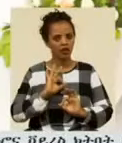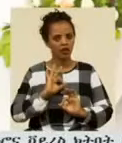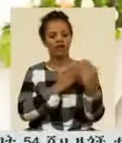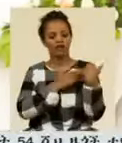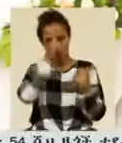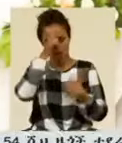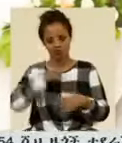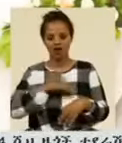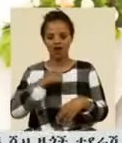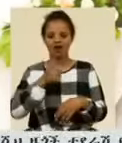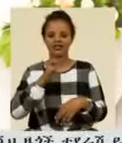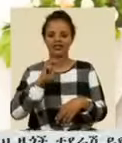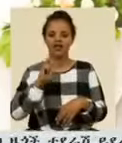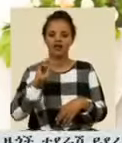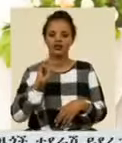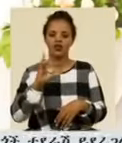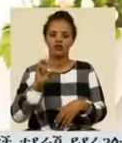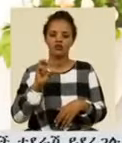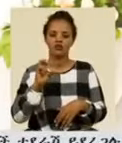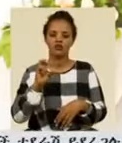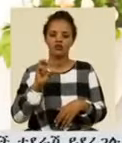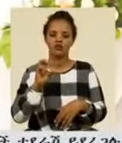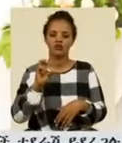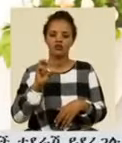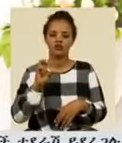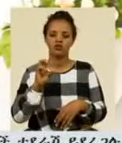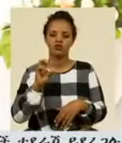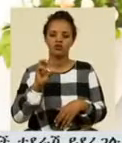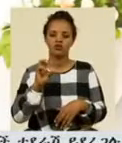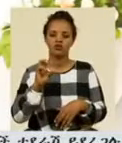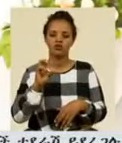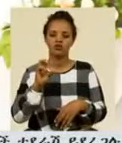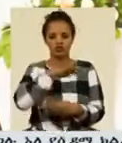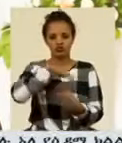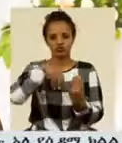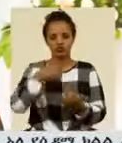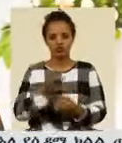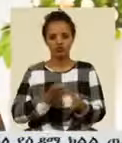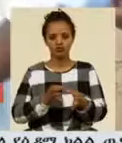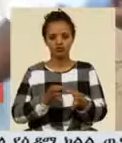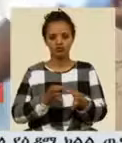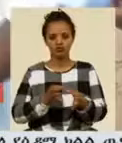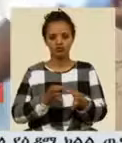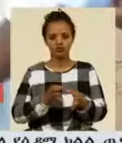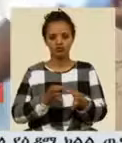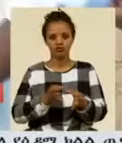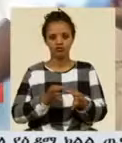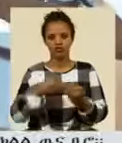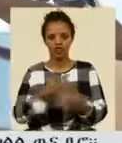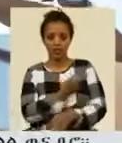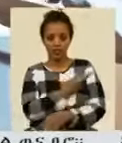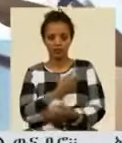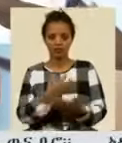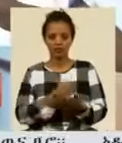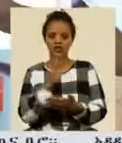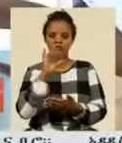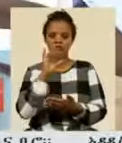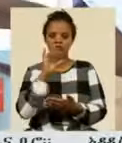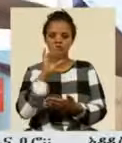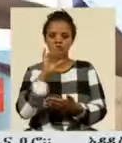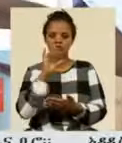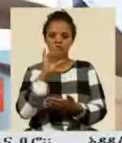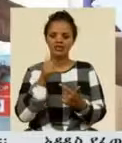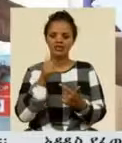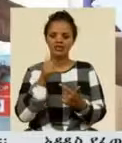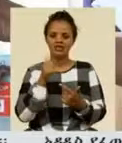አቶ አቅናው ካውዛም በበኩላቸው የሚሰጠው ክትባት በሁለት ዙር መሆኑን ገልጸው የመጀመሪያው ዙር የተከተቡት ከ8 እስከ 12